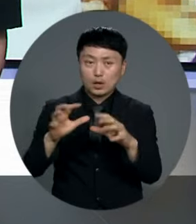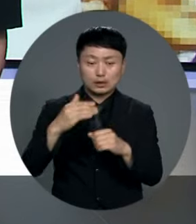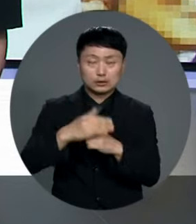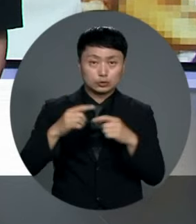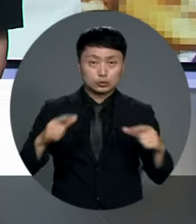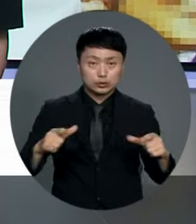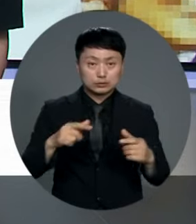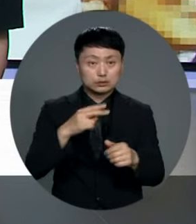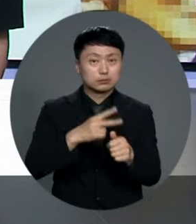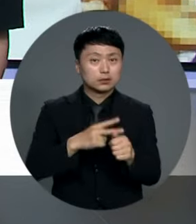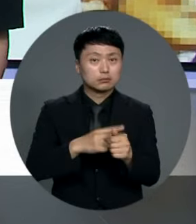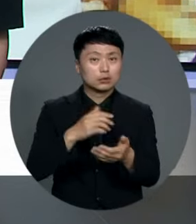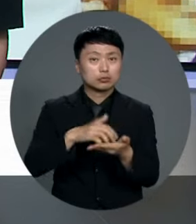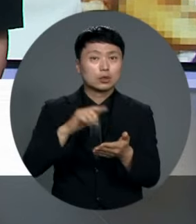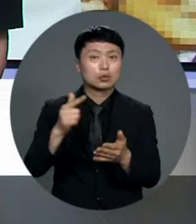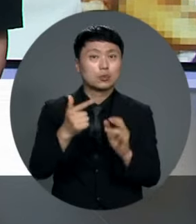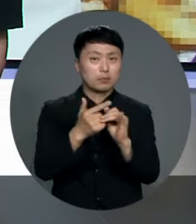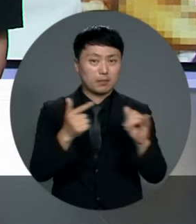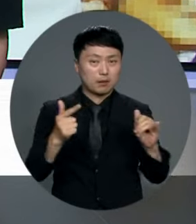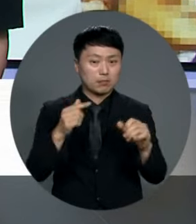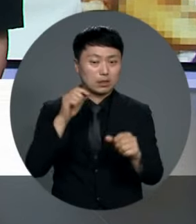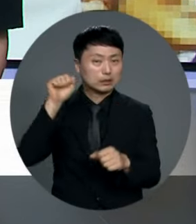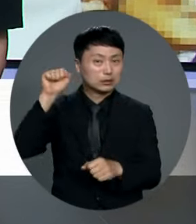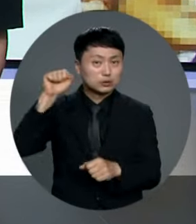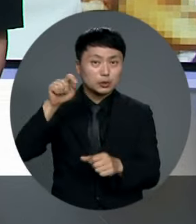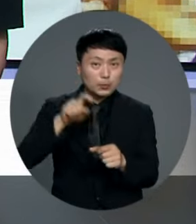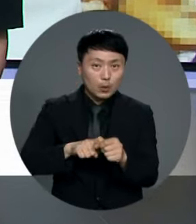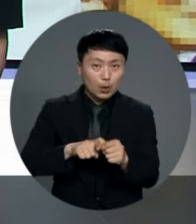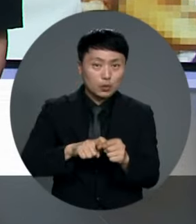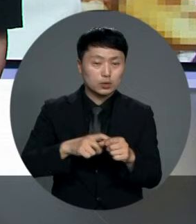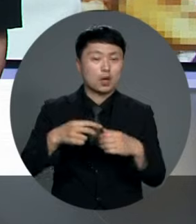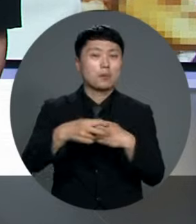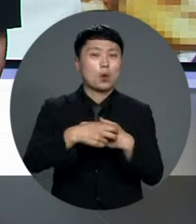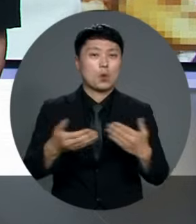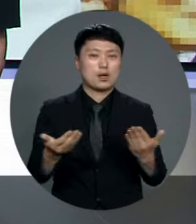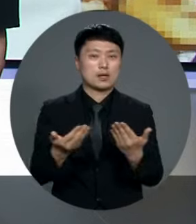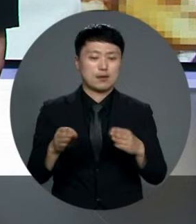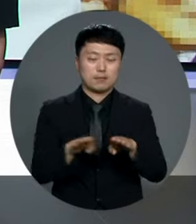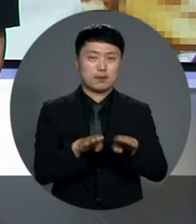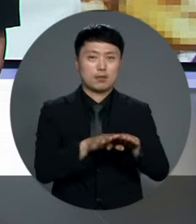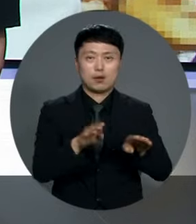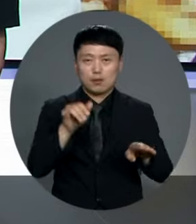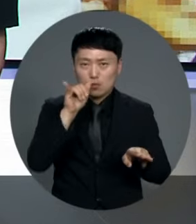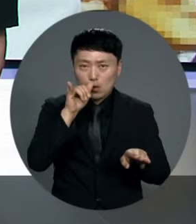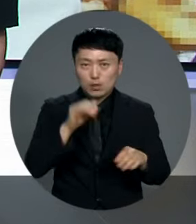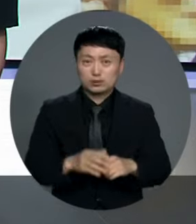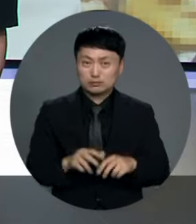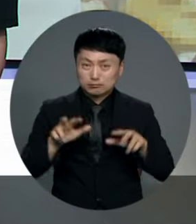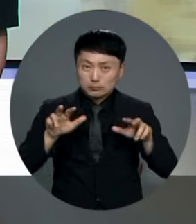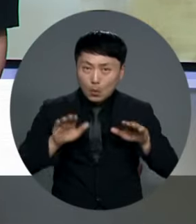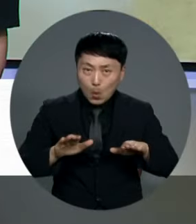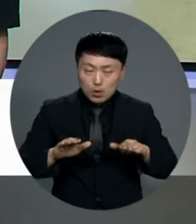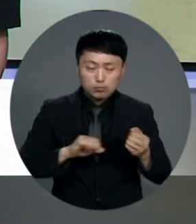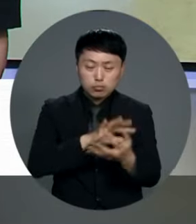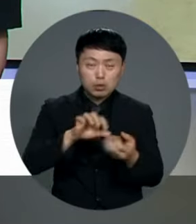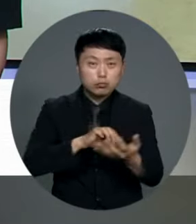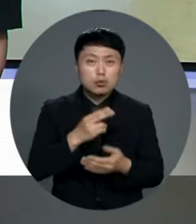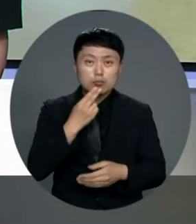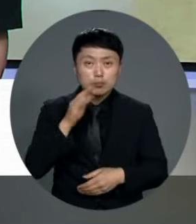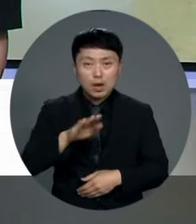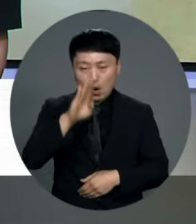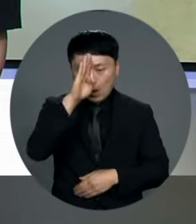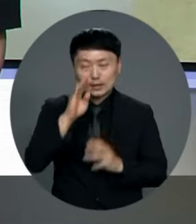의사 600명 가까이 집회 참석을 위해서 사실상 집단 휴진에 나선 걸로 추산됩니다. 당장 큰 혼란은 없었지만